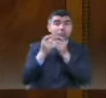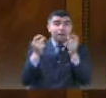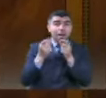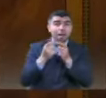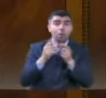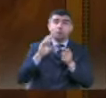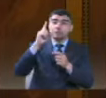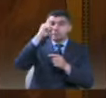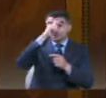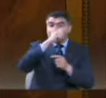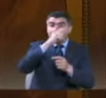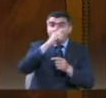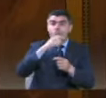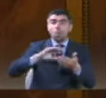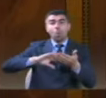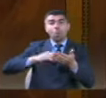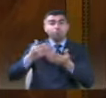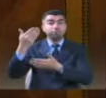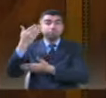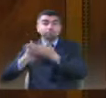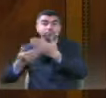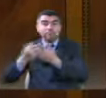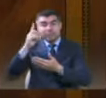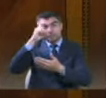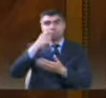وهددوا بأنهم سوف يفقدون تنافسيتهم.